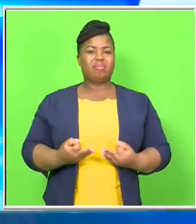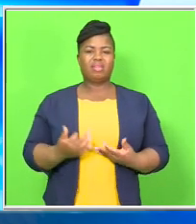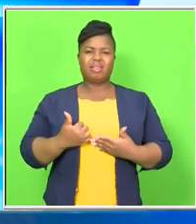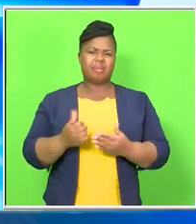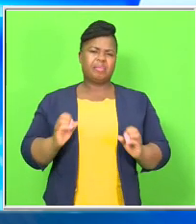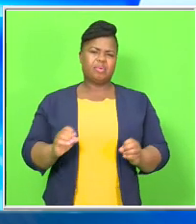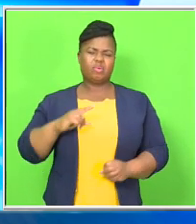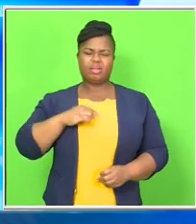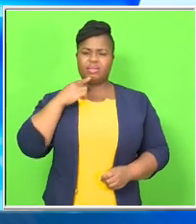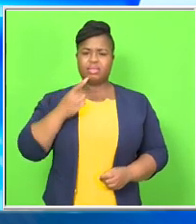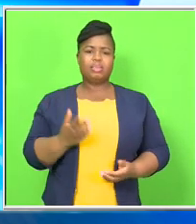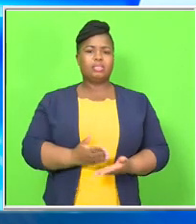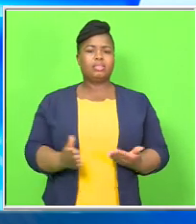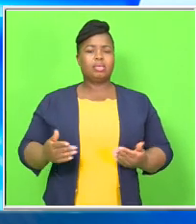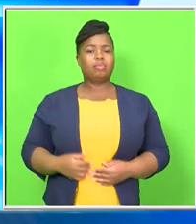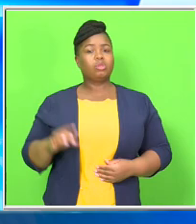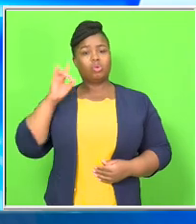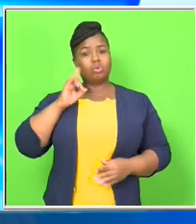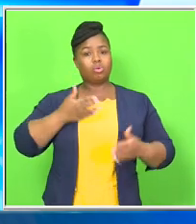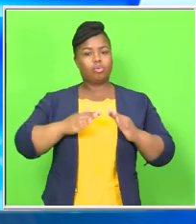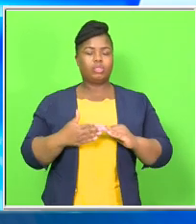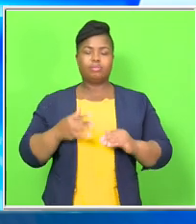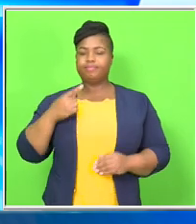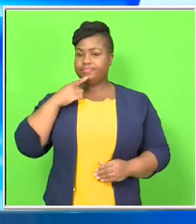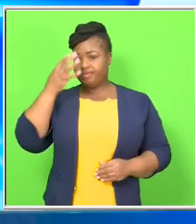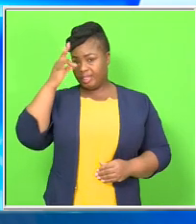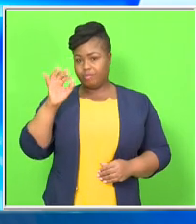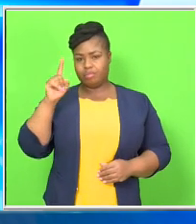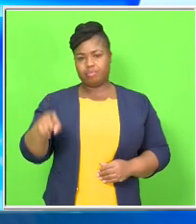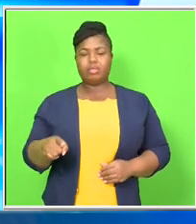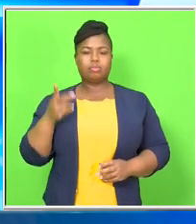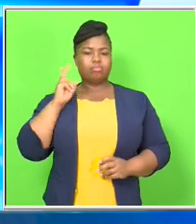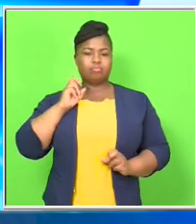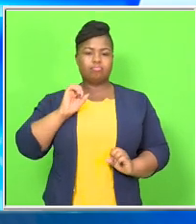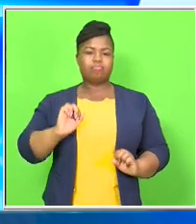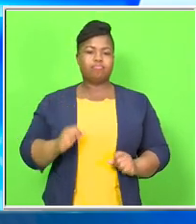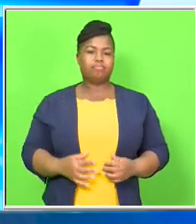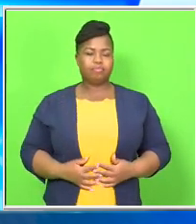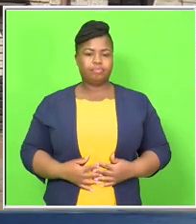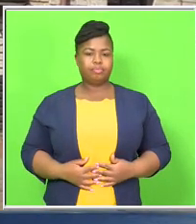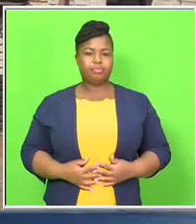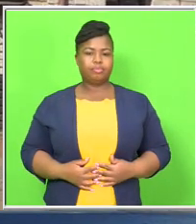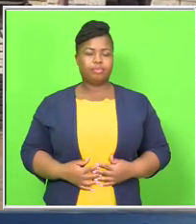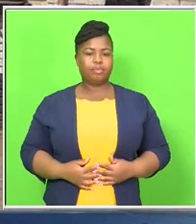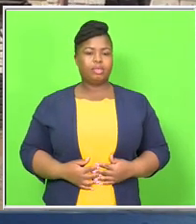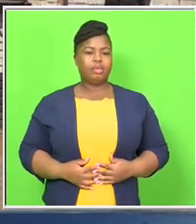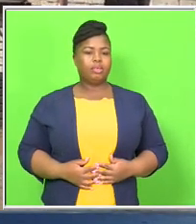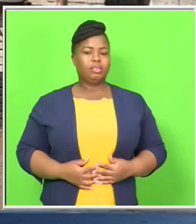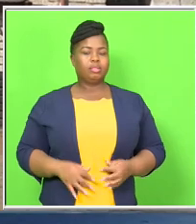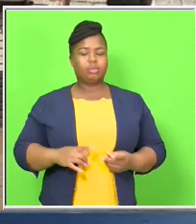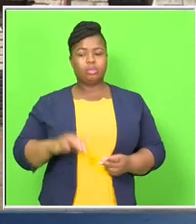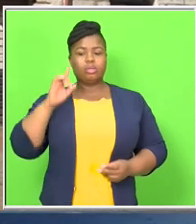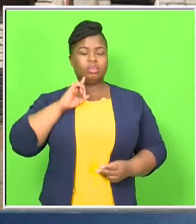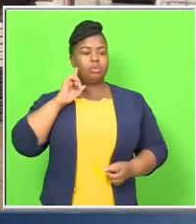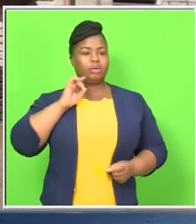uti abangye basa nkani seho lulu mpagati bangusu hulmenu uti ezwe ukala guabo I hostela ya